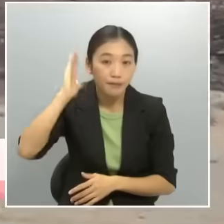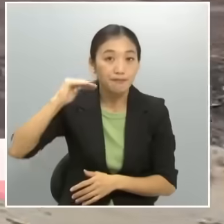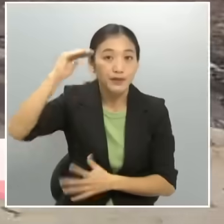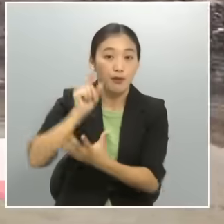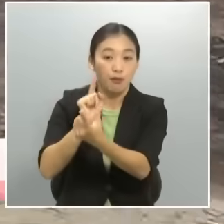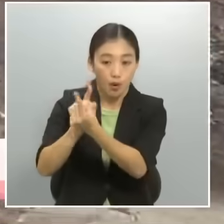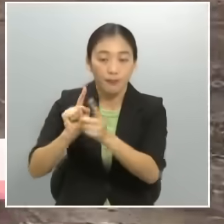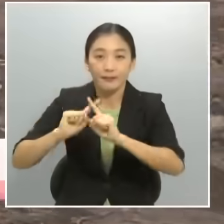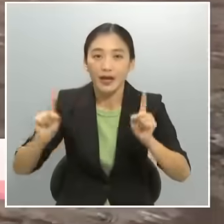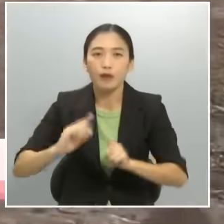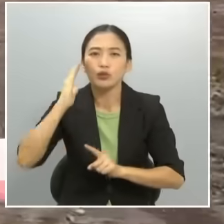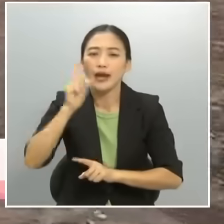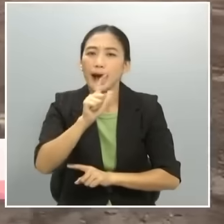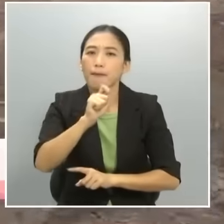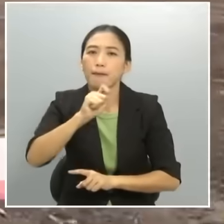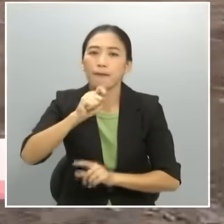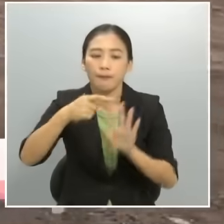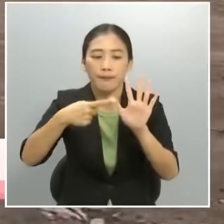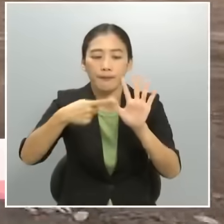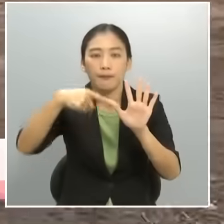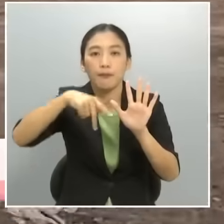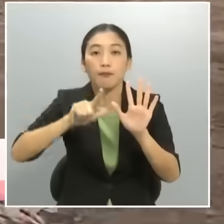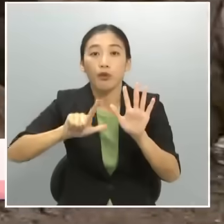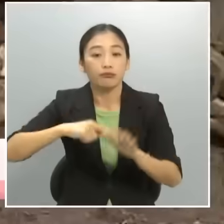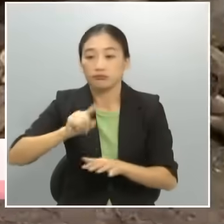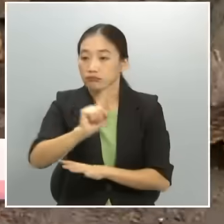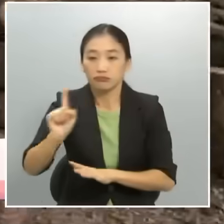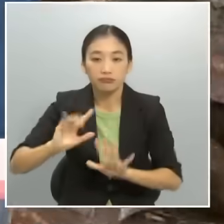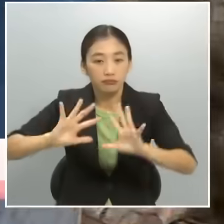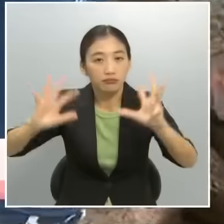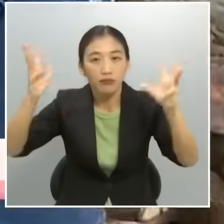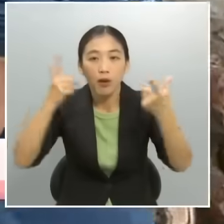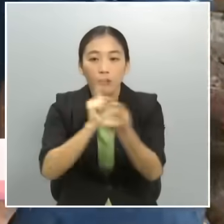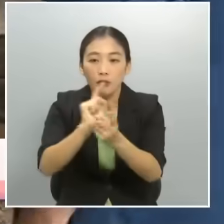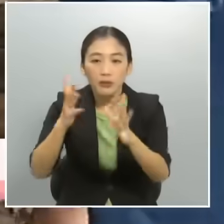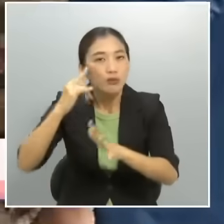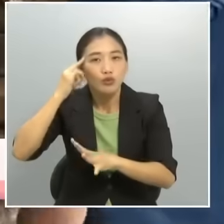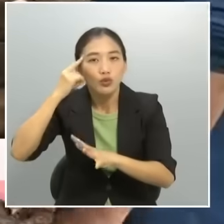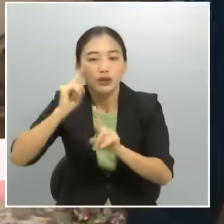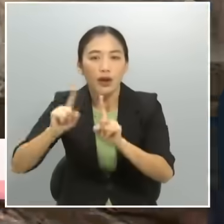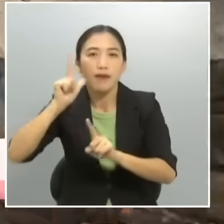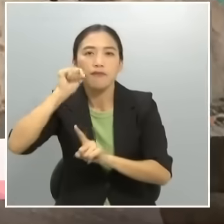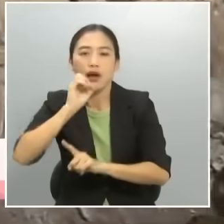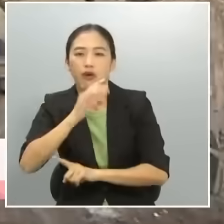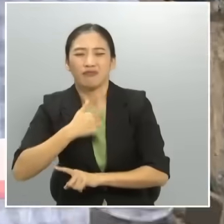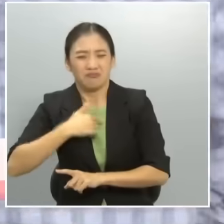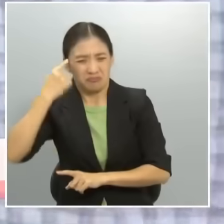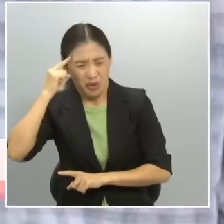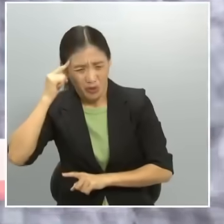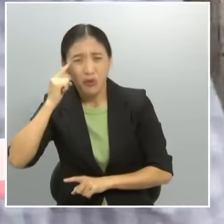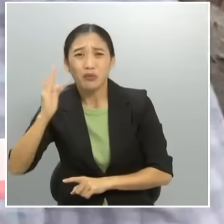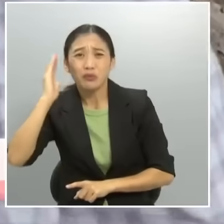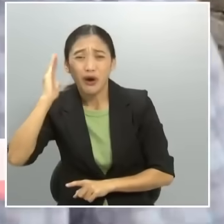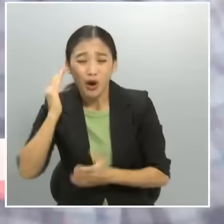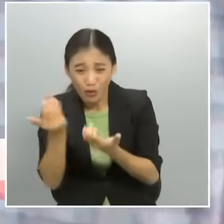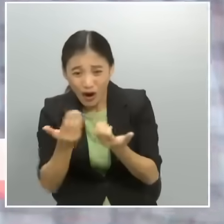ว่าลูกชายไปก่อเหตุไม่รู้ว่าพาเด็กหนีไปที่ไหนแต่เชื่อว่าที่ลูกทำไปเพราะว่าแค้นที่ครอบครัวฝ่ายหญิง